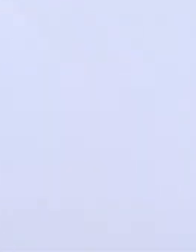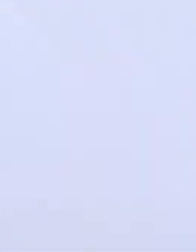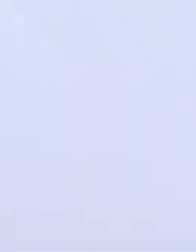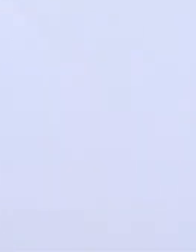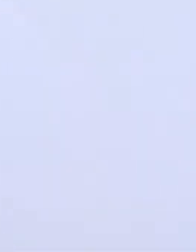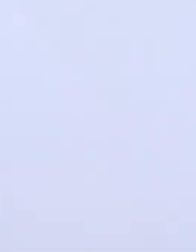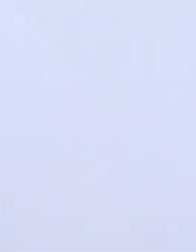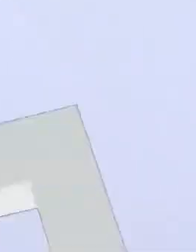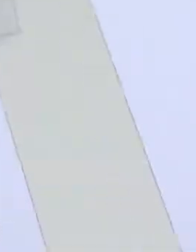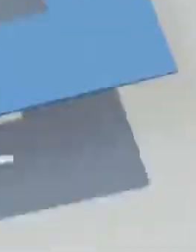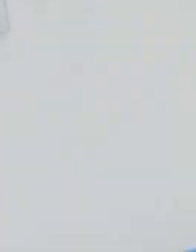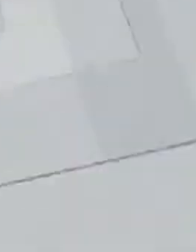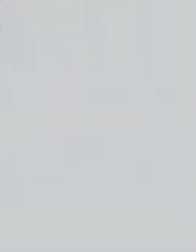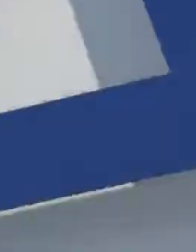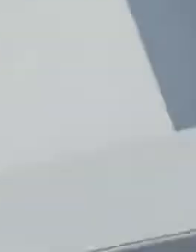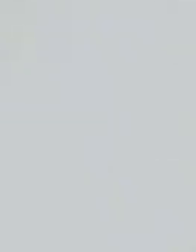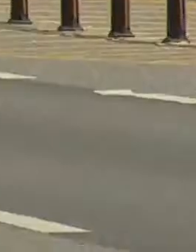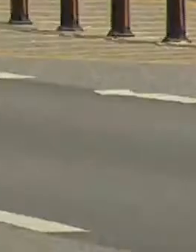않았습니다.